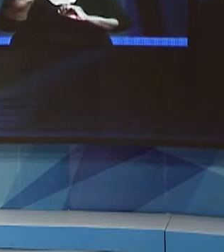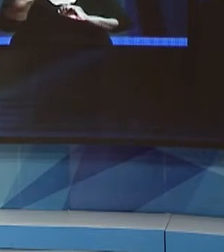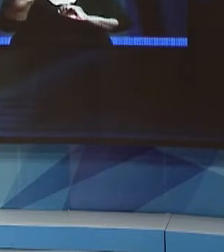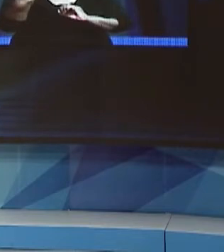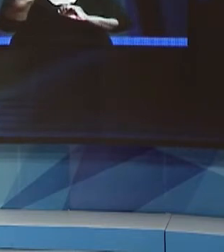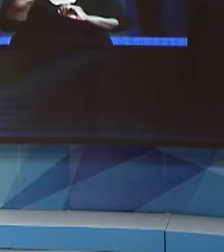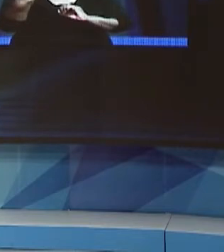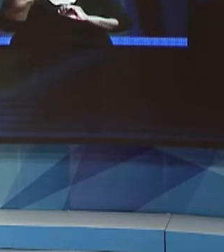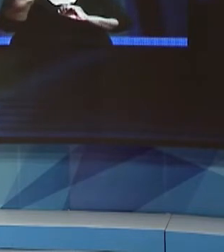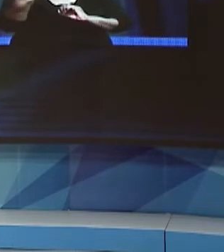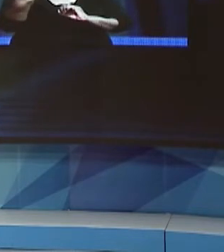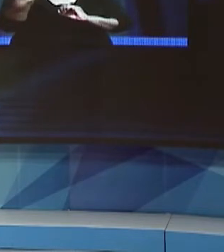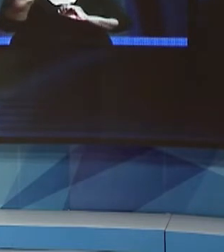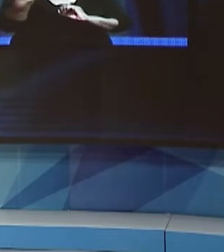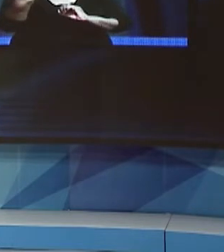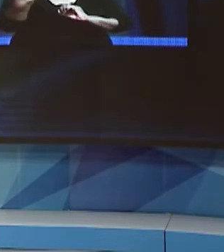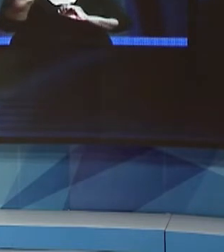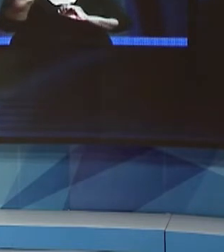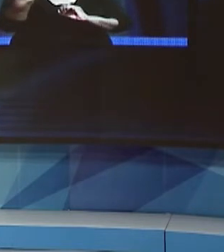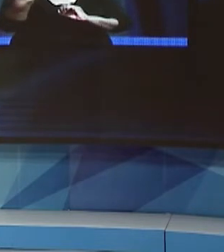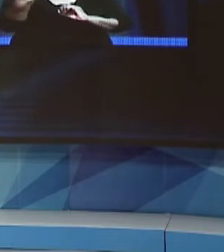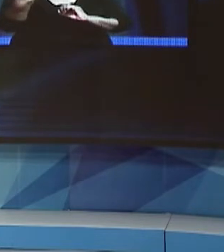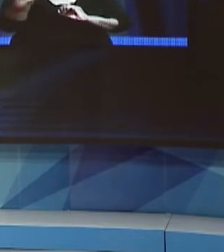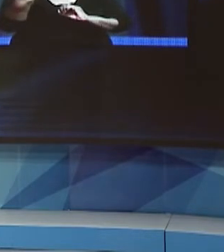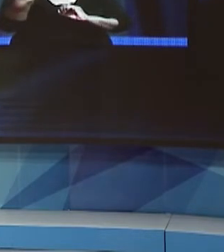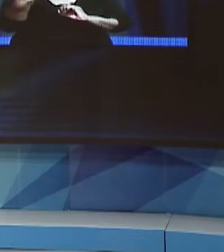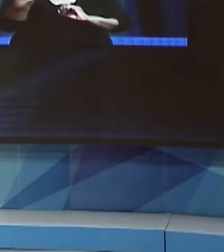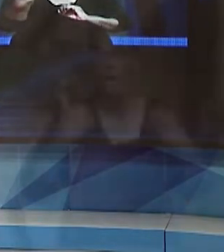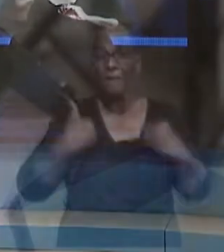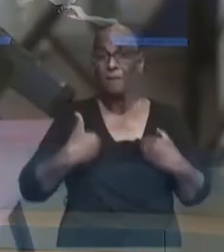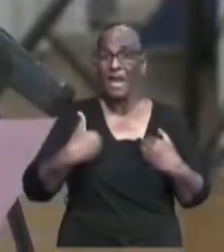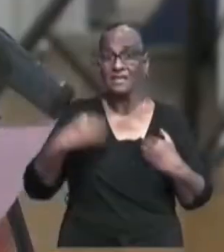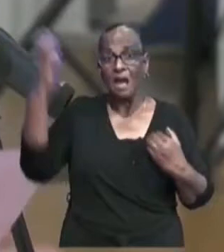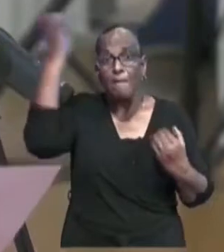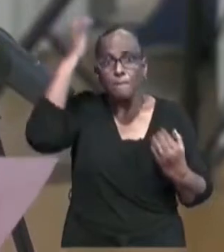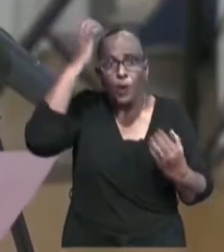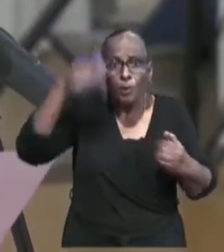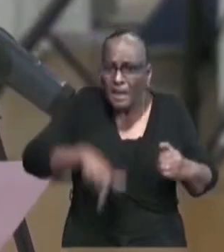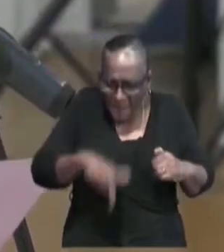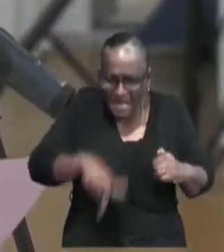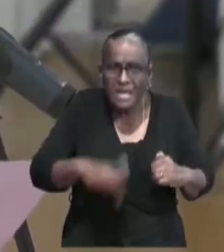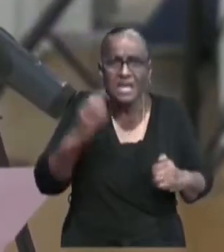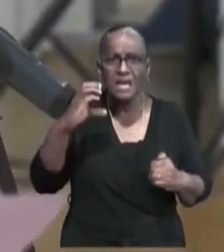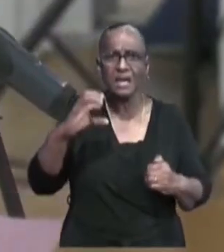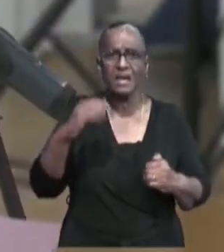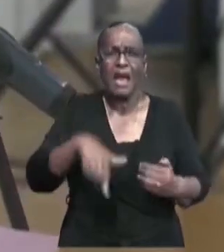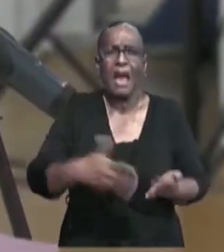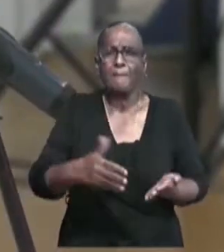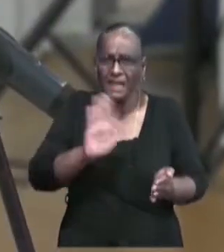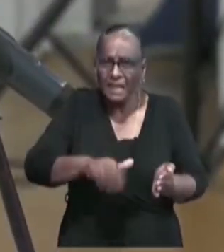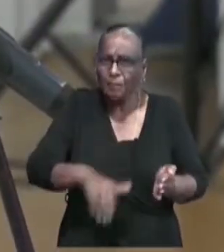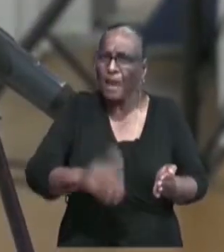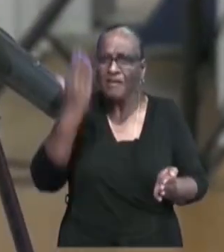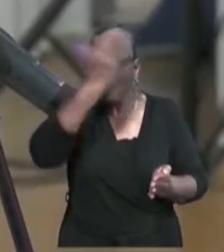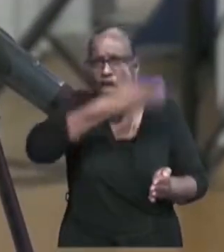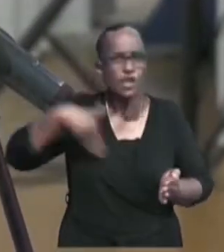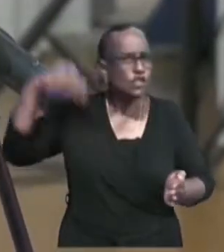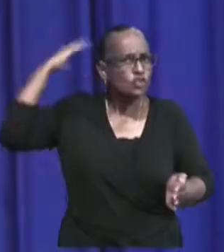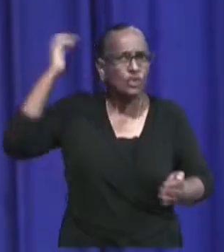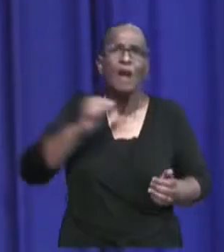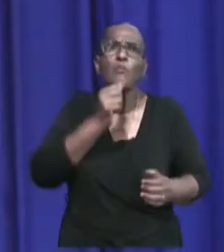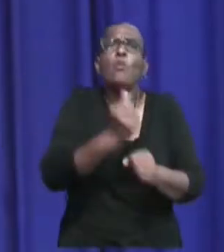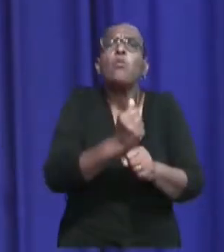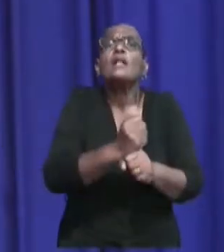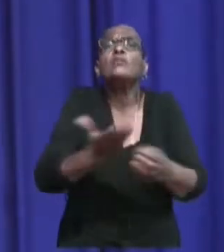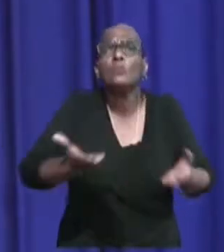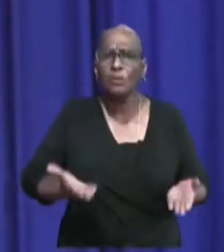Cleopatra Jesserun, directeur van Volksgezondheid, zei dat bij de vorige repatriatievlucht er een verzoek is gedaan om